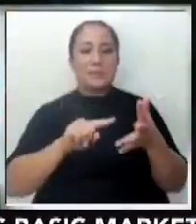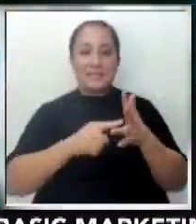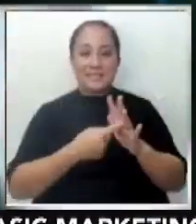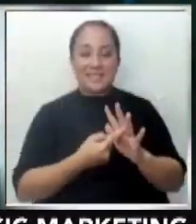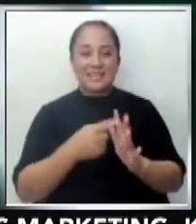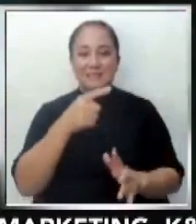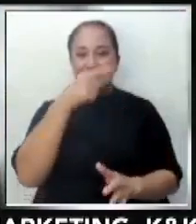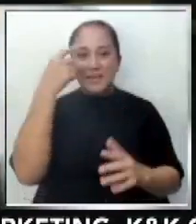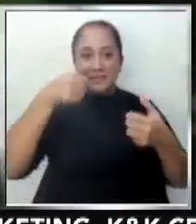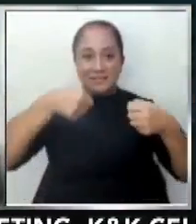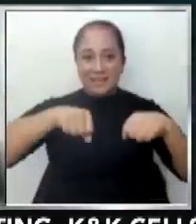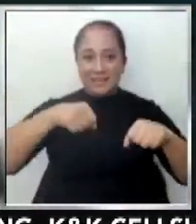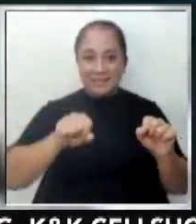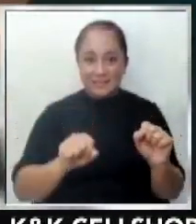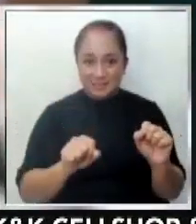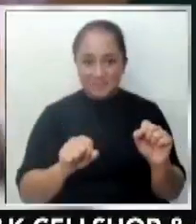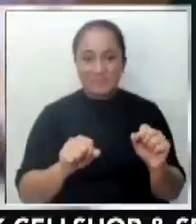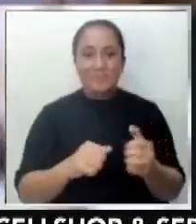Rider.